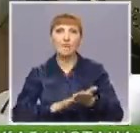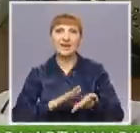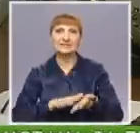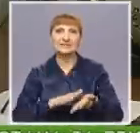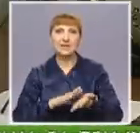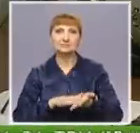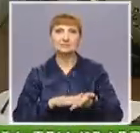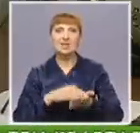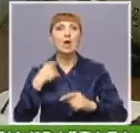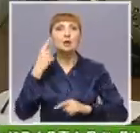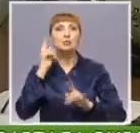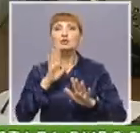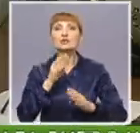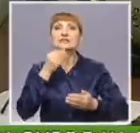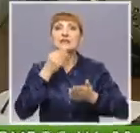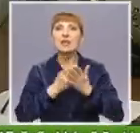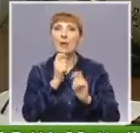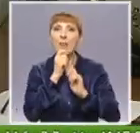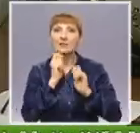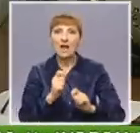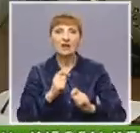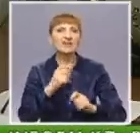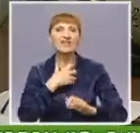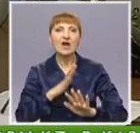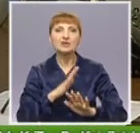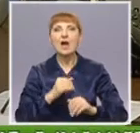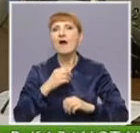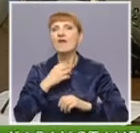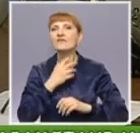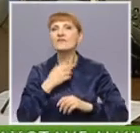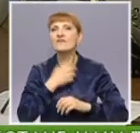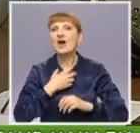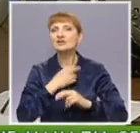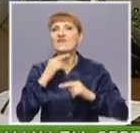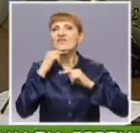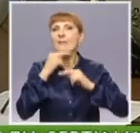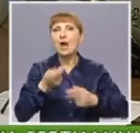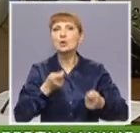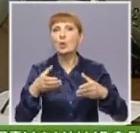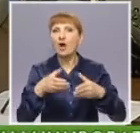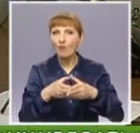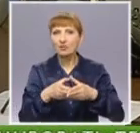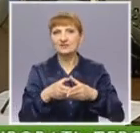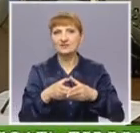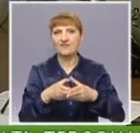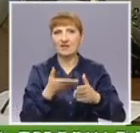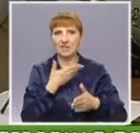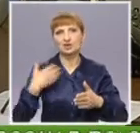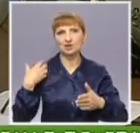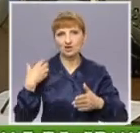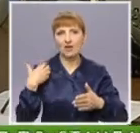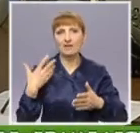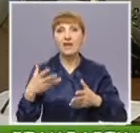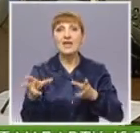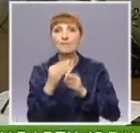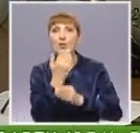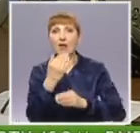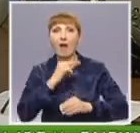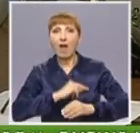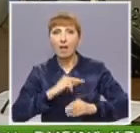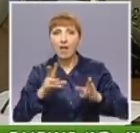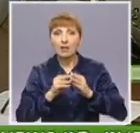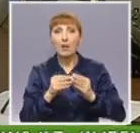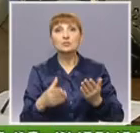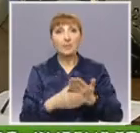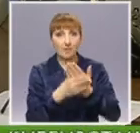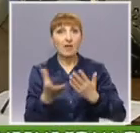Думаю, что не только ценный подарок, а то, что внимание руководства ДВД, руководства подразделения и его коллег, это будет в дальнейшем